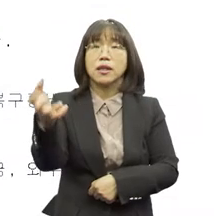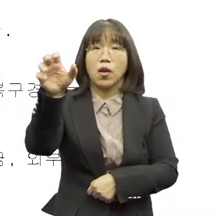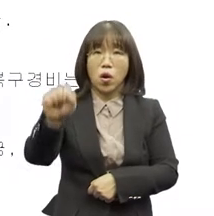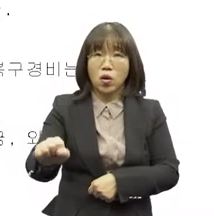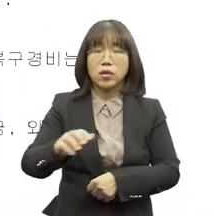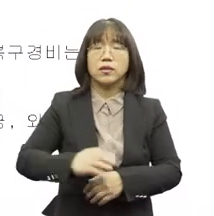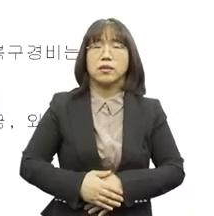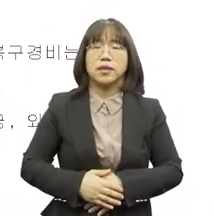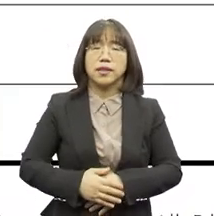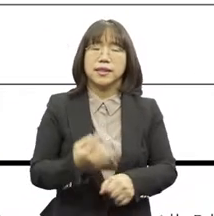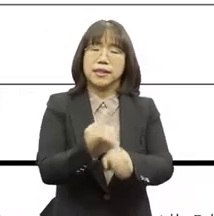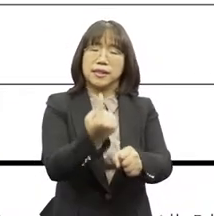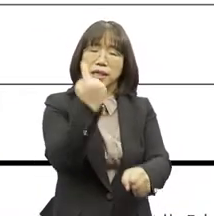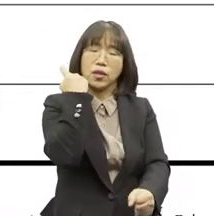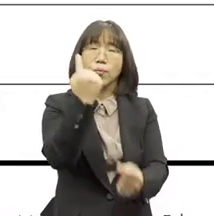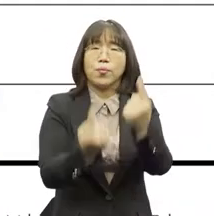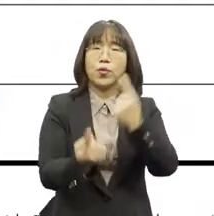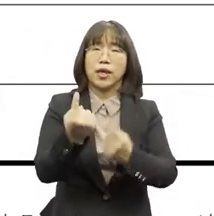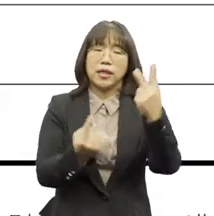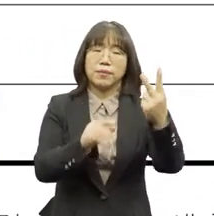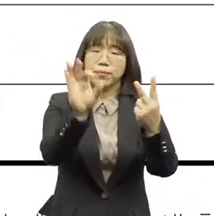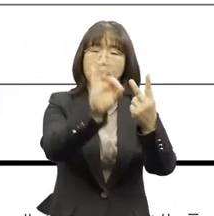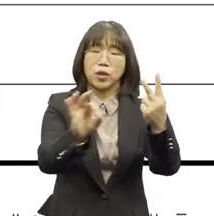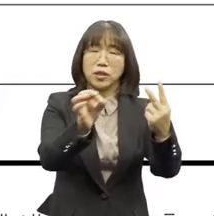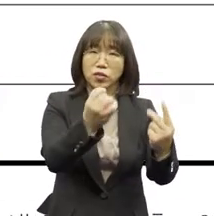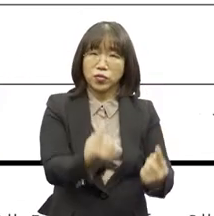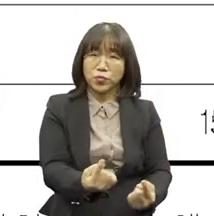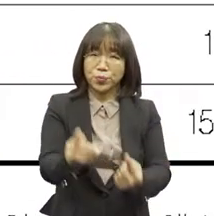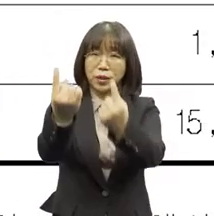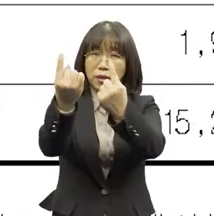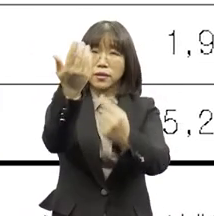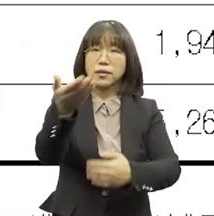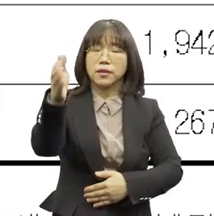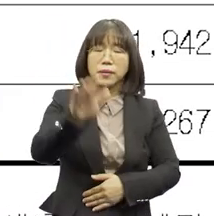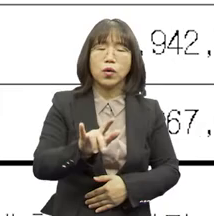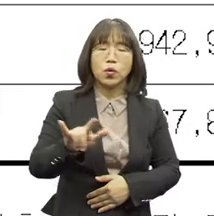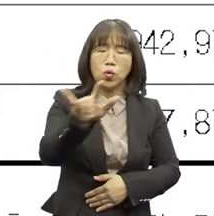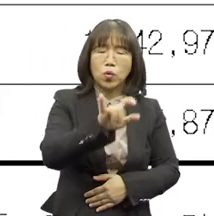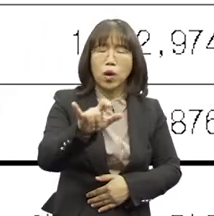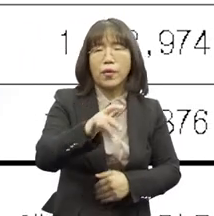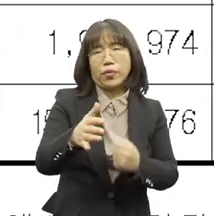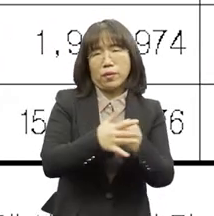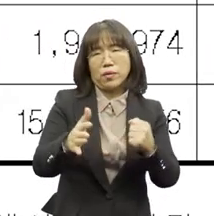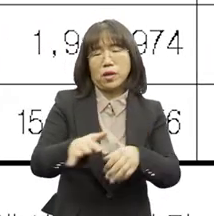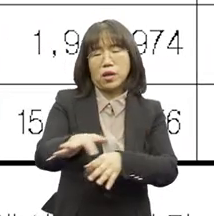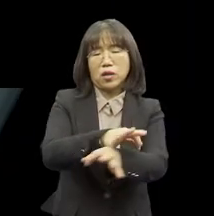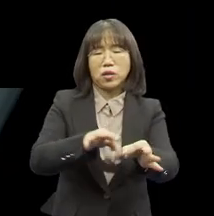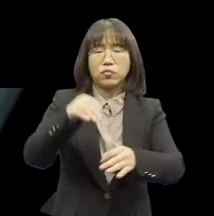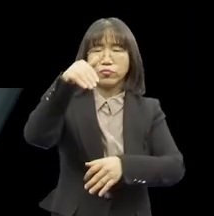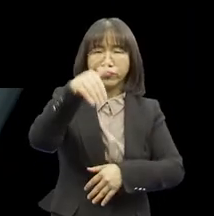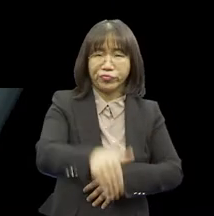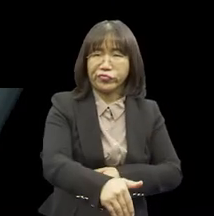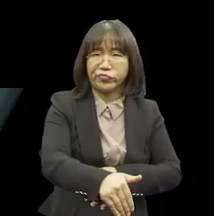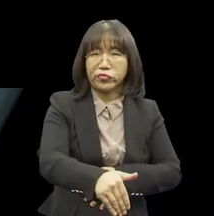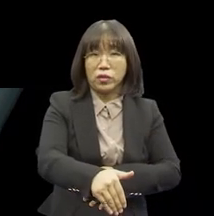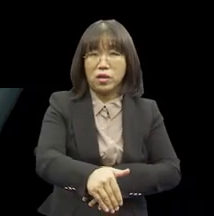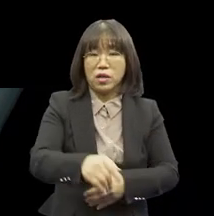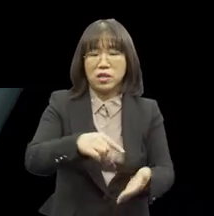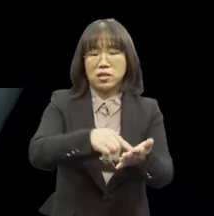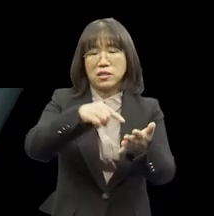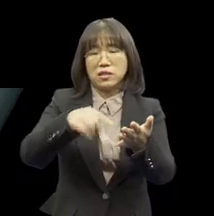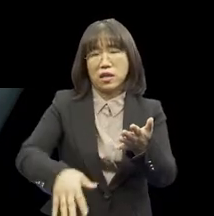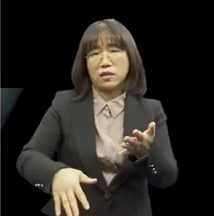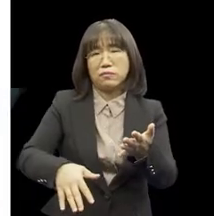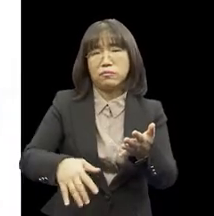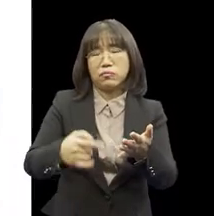원입니다 전년보다 2% 가량 늘었지만 코론 알고 에 따른 경기침체로 인한 지방세와 사회 수입